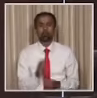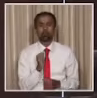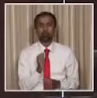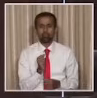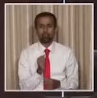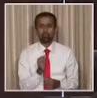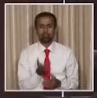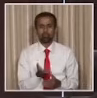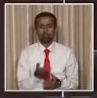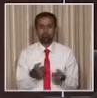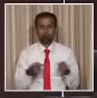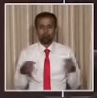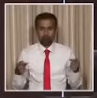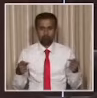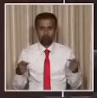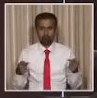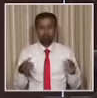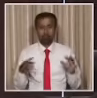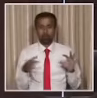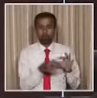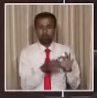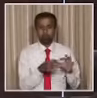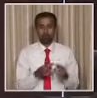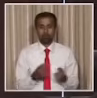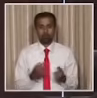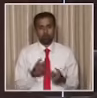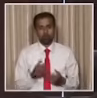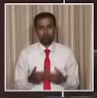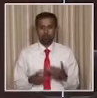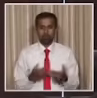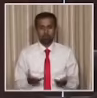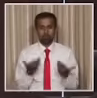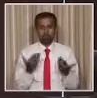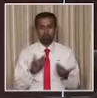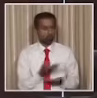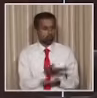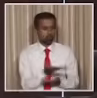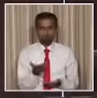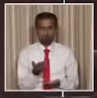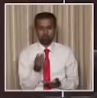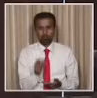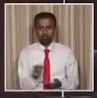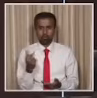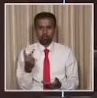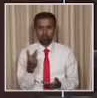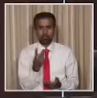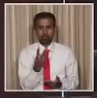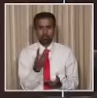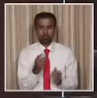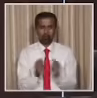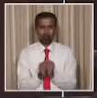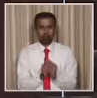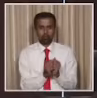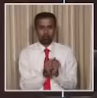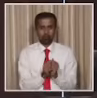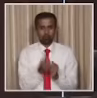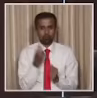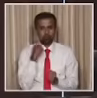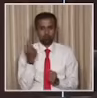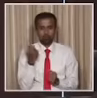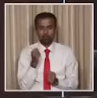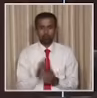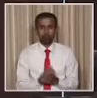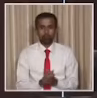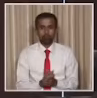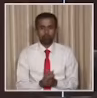කියන කාරණා ටික විපක්ෂය ගලප ගන්න අවශ්‍ය කාරණා ටික අපි කරගෙන අපේ ඉන්න කණ්ඩායමේ දෙන්නේ තුන් දෙනෙක් විවිධ කාරණා තියෙනවා අපි දන්නේ ඒවා මොන විදිහට